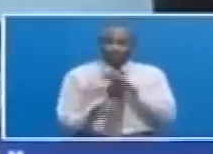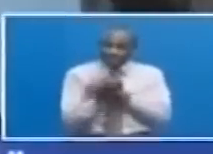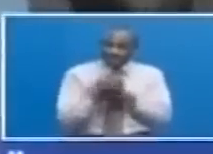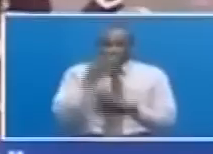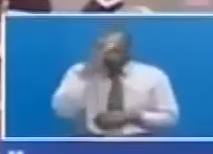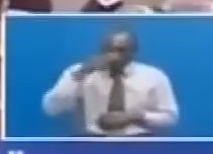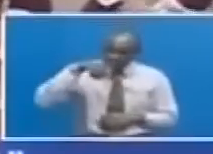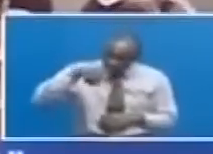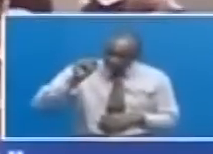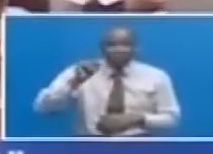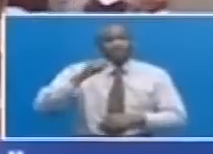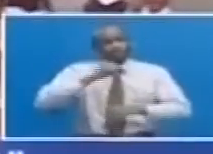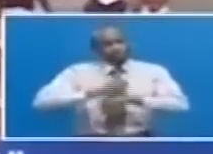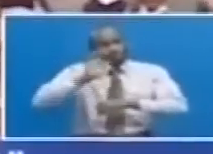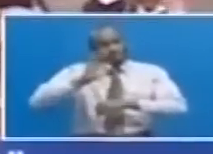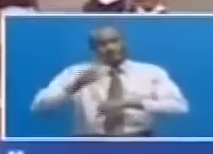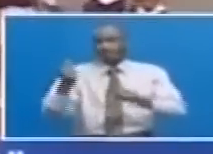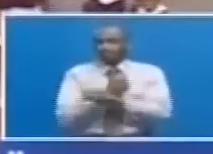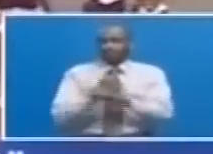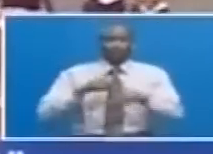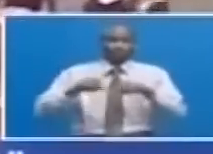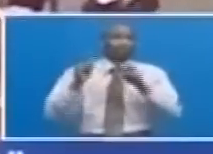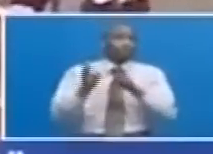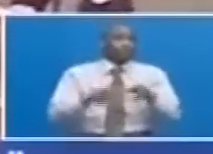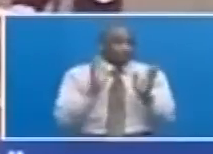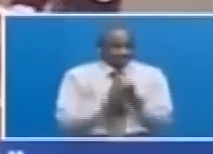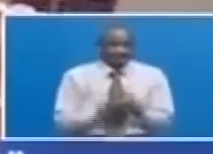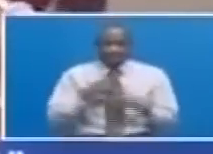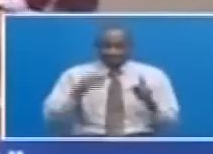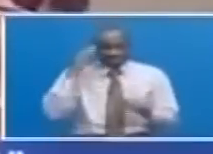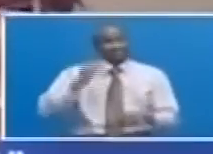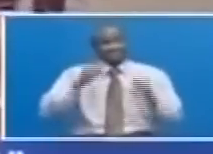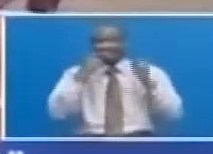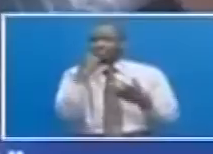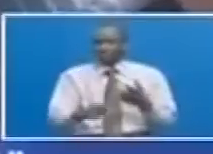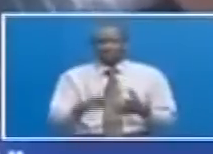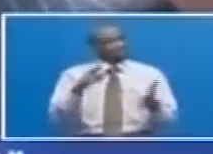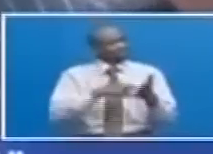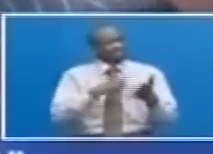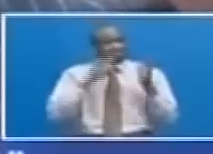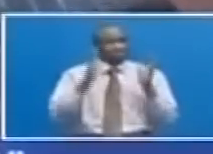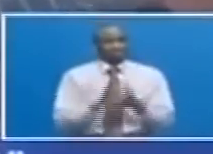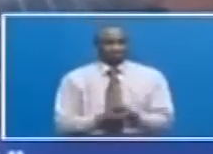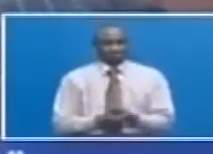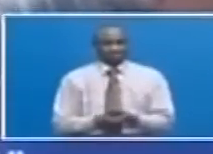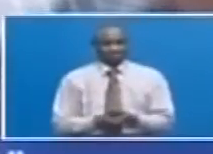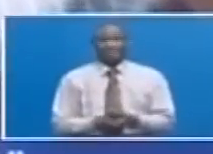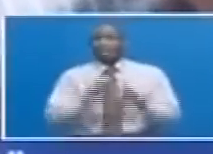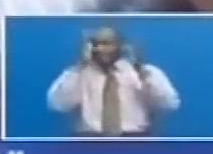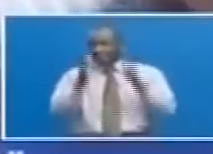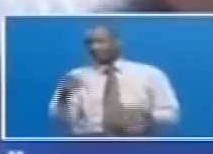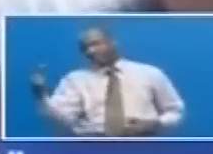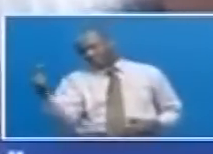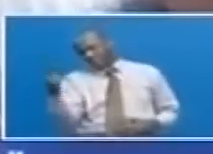vinavyofanya elimu katika shule hizo kutoendelea kama kawaida. Lakini wakuu hao wamesuta hatua ya tume hiyo. It seems that somebody